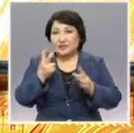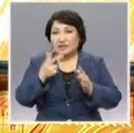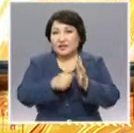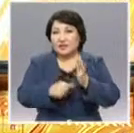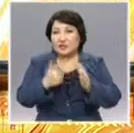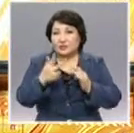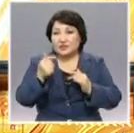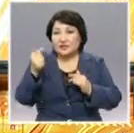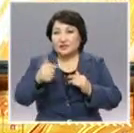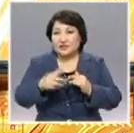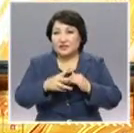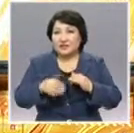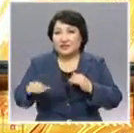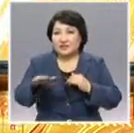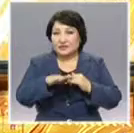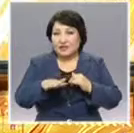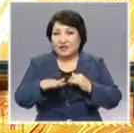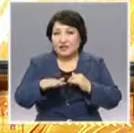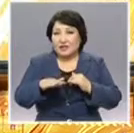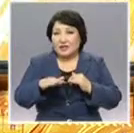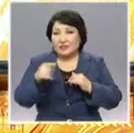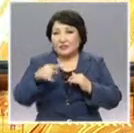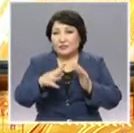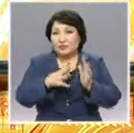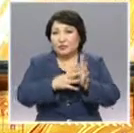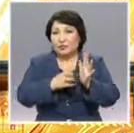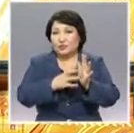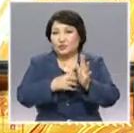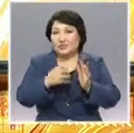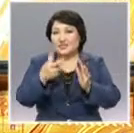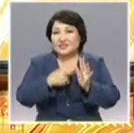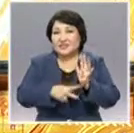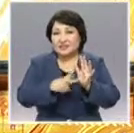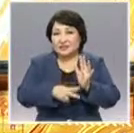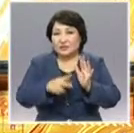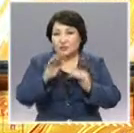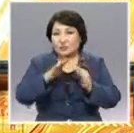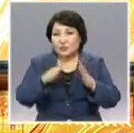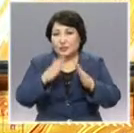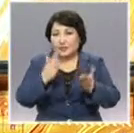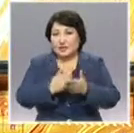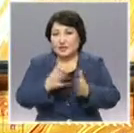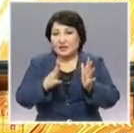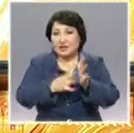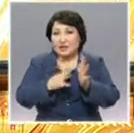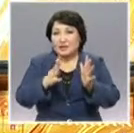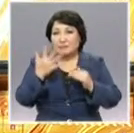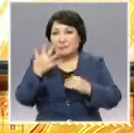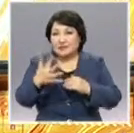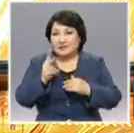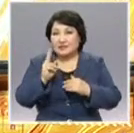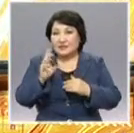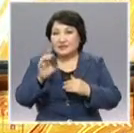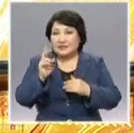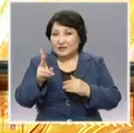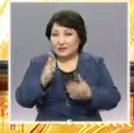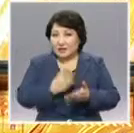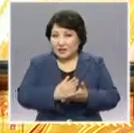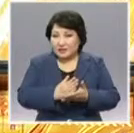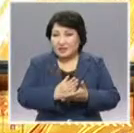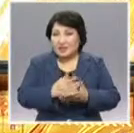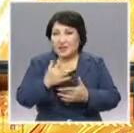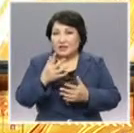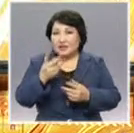жер, ішінде 1980 үй бар, 5 КСК бар, Первомайкада 44